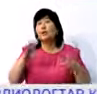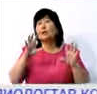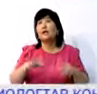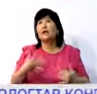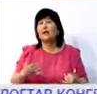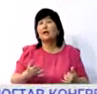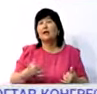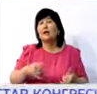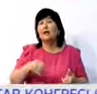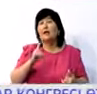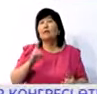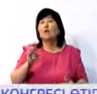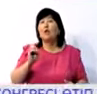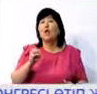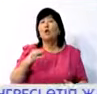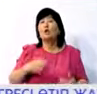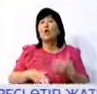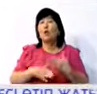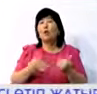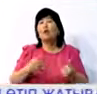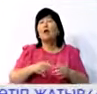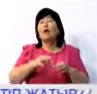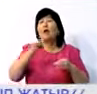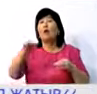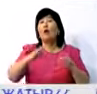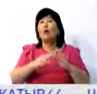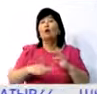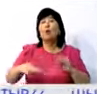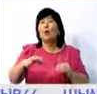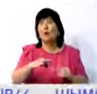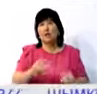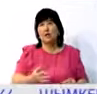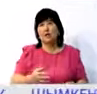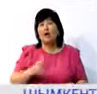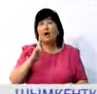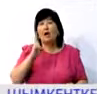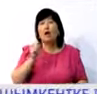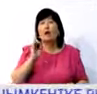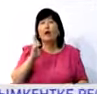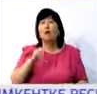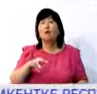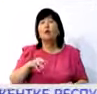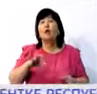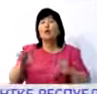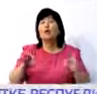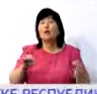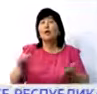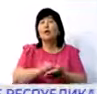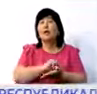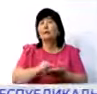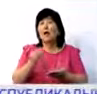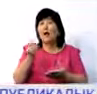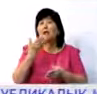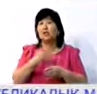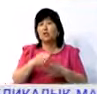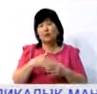теңге қолдауымен шалғайда орналасқан Құланды ауылдық округі мен Қарағым ауылдық округінің жобалау сметалық құжаттарына қаржы